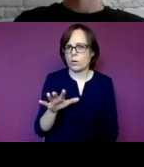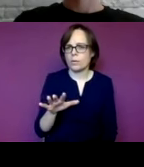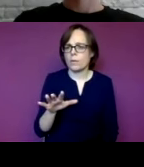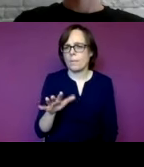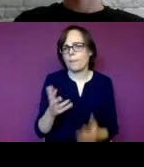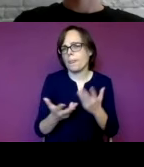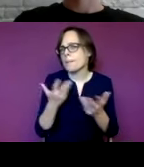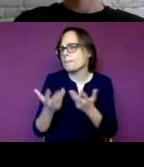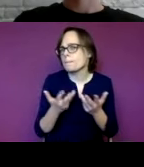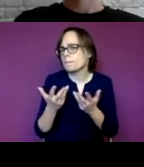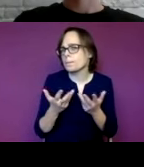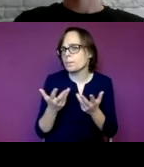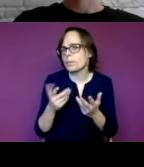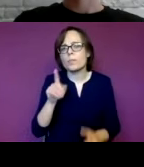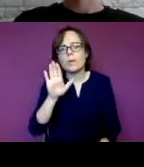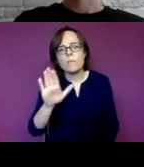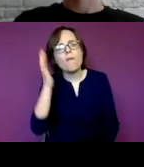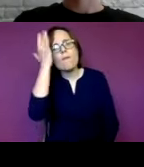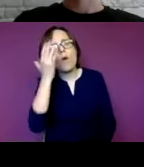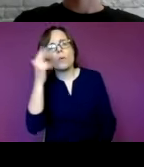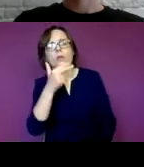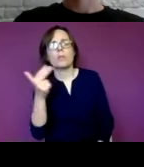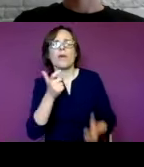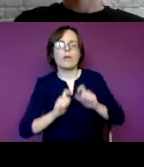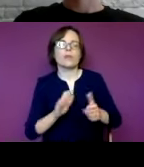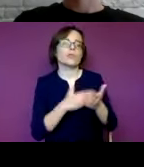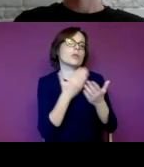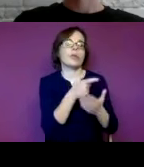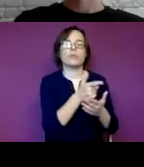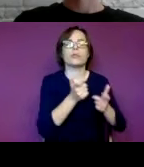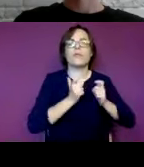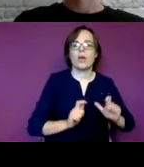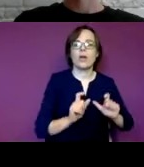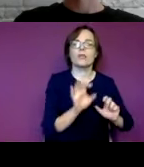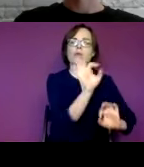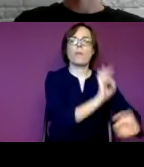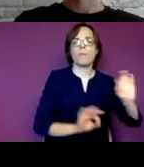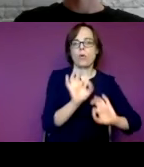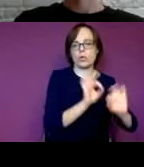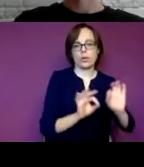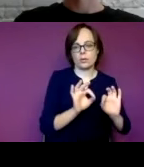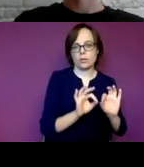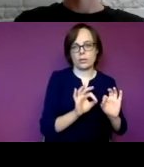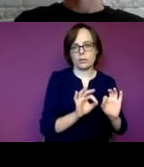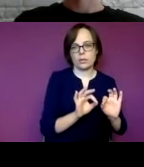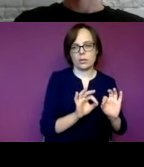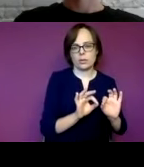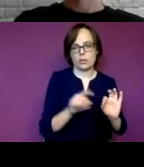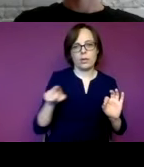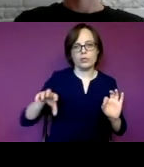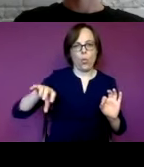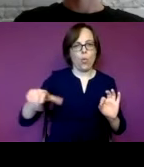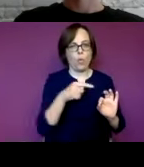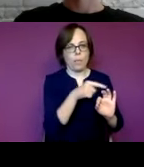jakieś wyklarowane obrazy wsi, na przykład ta wieś, ta modernizacja wsi, której by chciały pewne grupy, a gdzieś